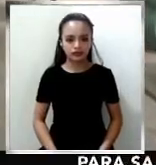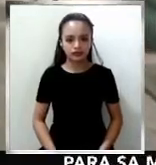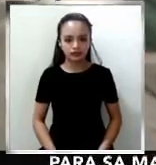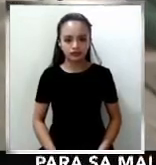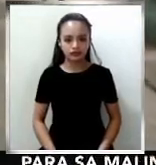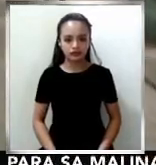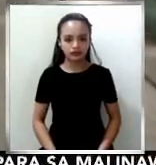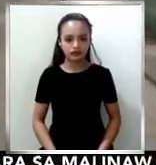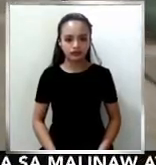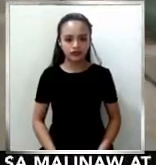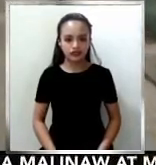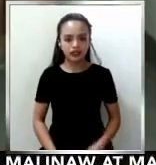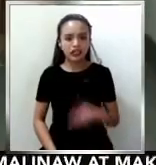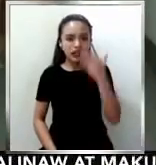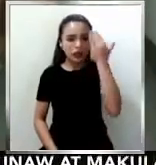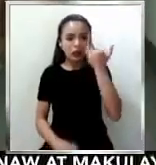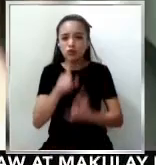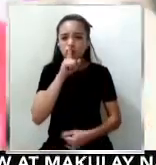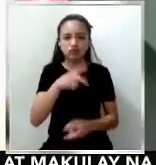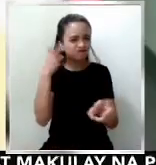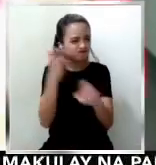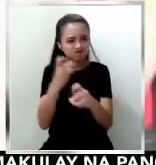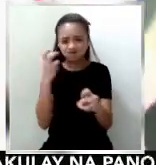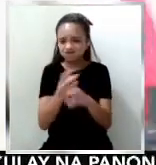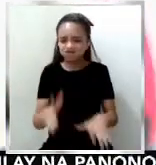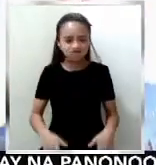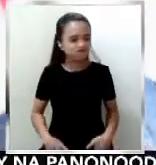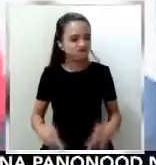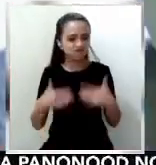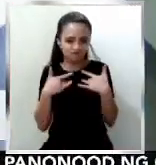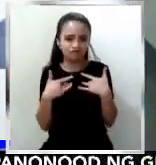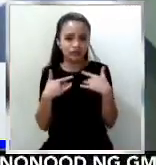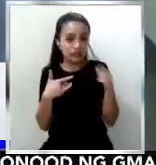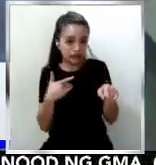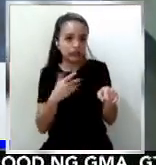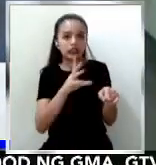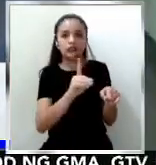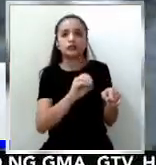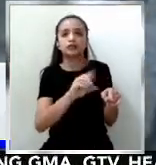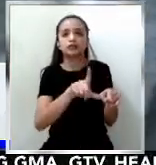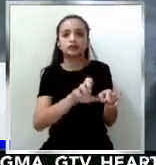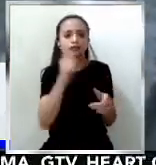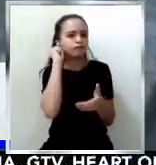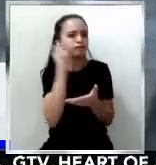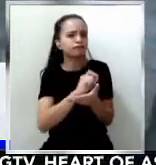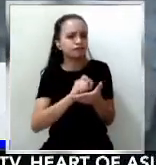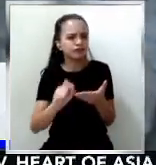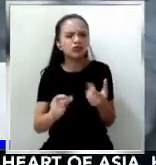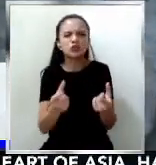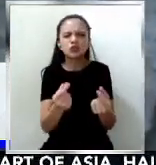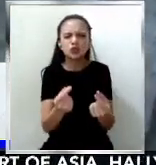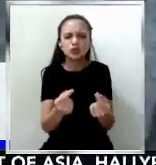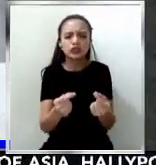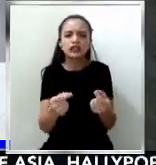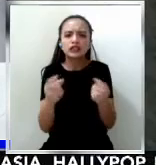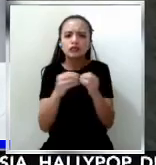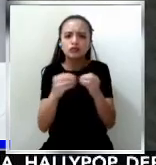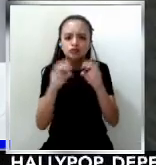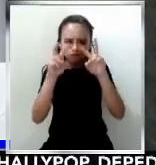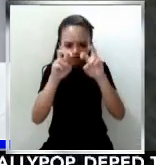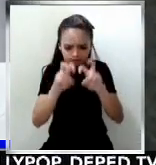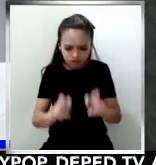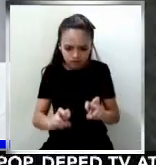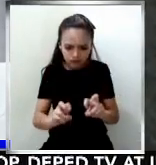Dahil sa hirap anya ng buhay, inirekomenda ni Labor Secretary Silvestre Bello III na pag-aralan ng pagtatanggal ng